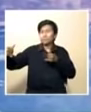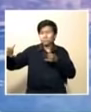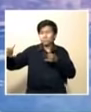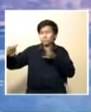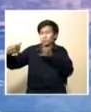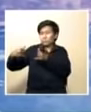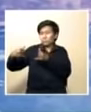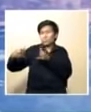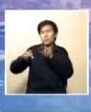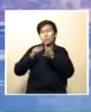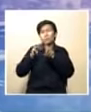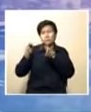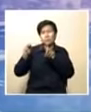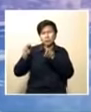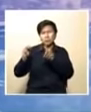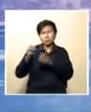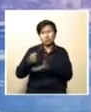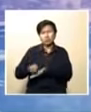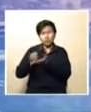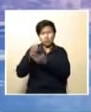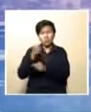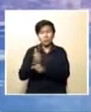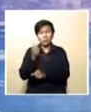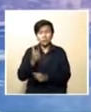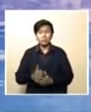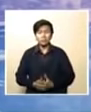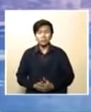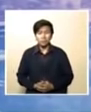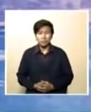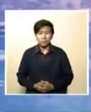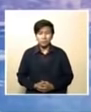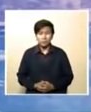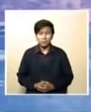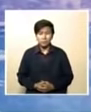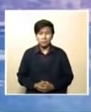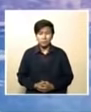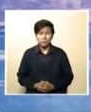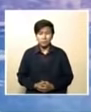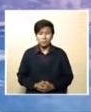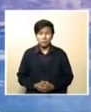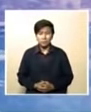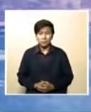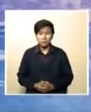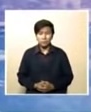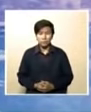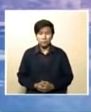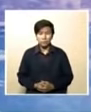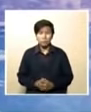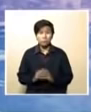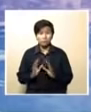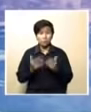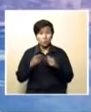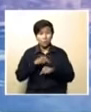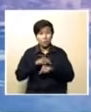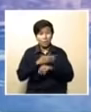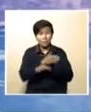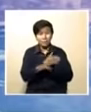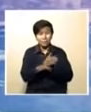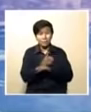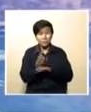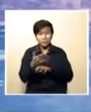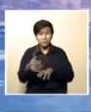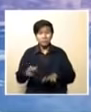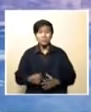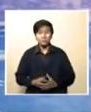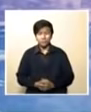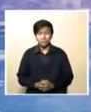กันอย่างนี้ทุกวันนะครับในช่วงเวลา 11:30 นะครับโดยประมาณแล้วก็ต้องขอบพระคุณนะครับทาง